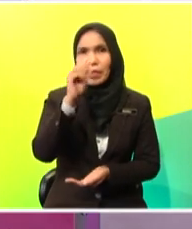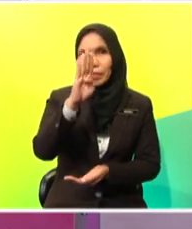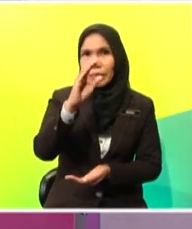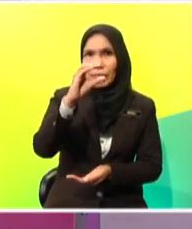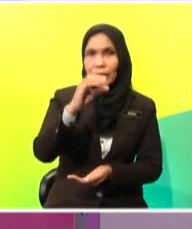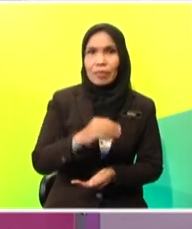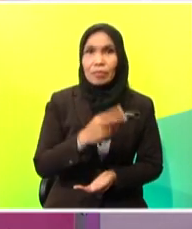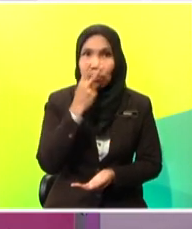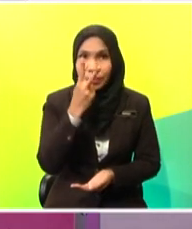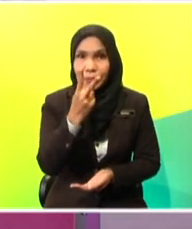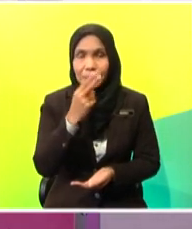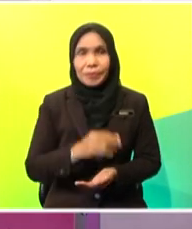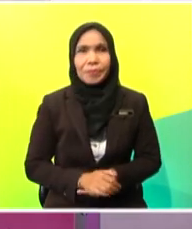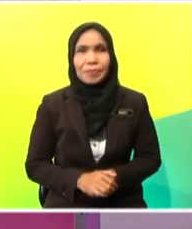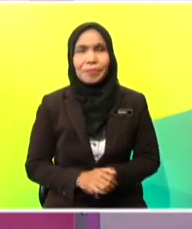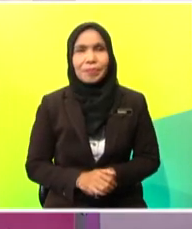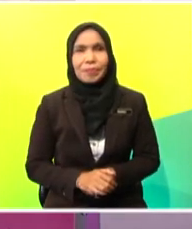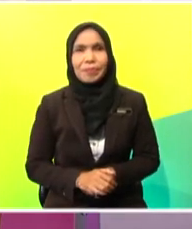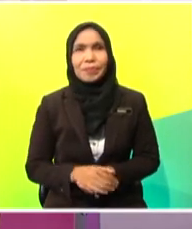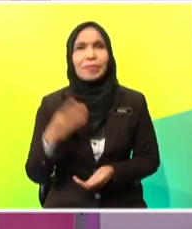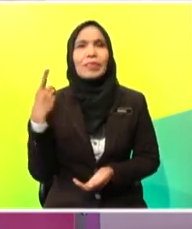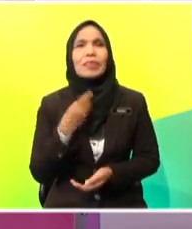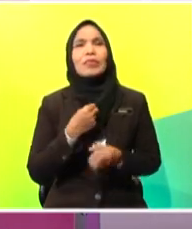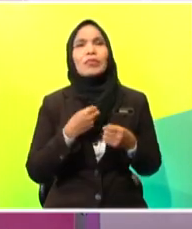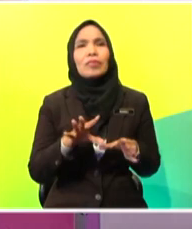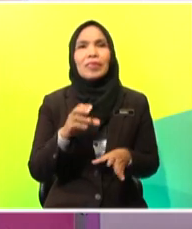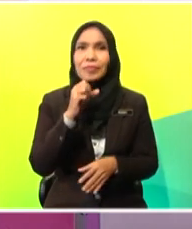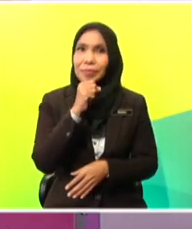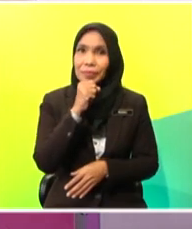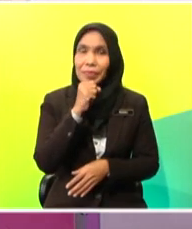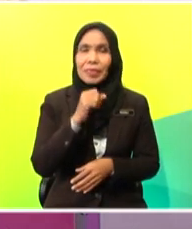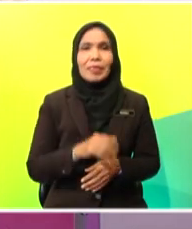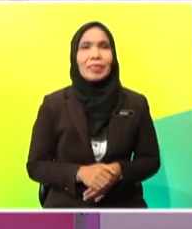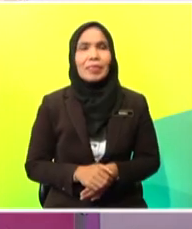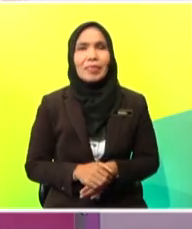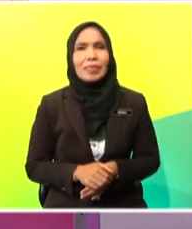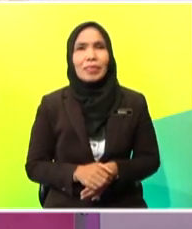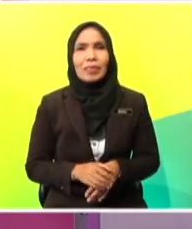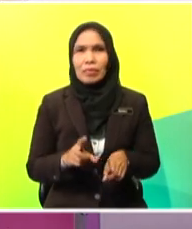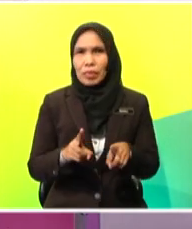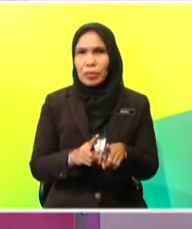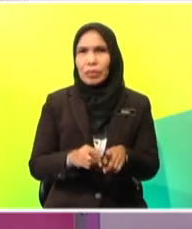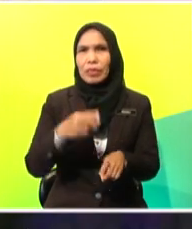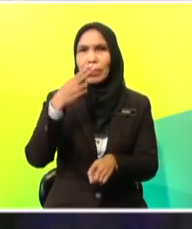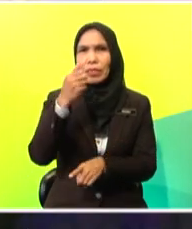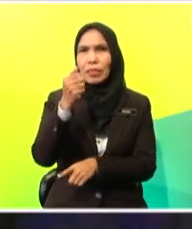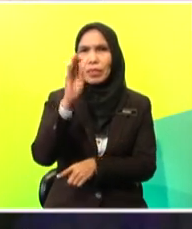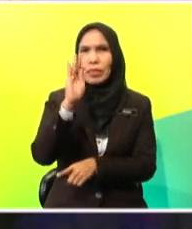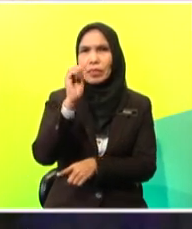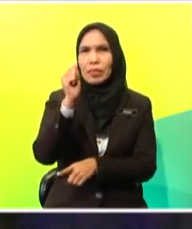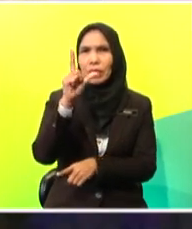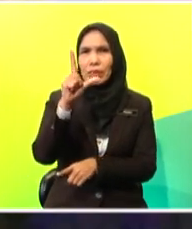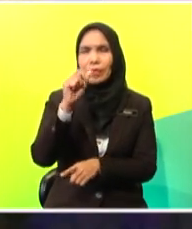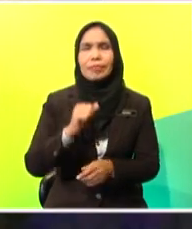semestinya Karina kita dah menyanyi sih Maksudnya kita macam hafalkan Kalina masih kita menyanyi